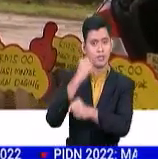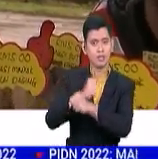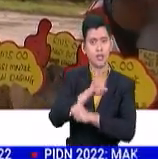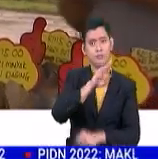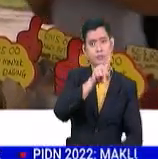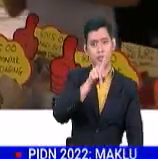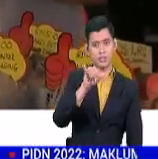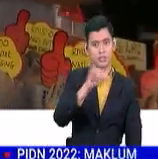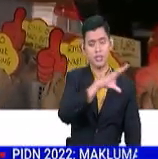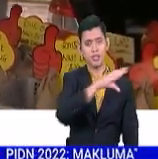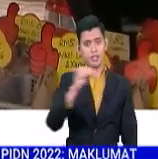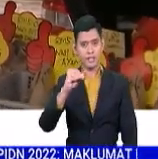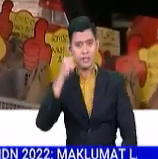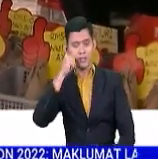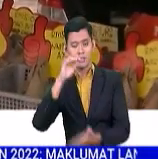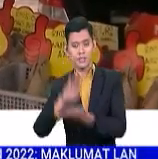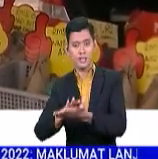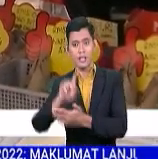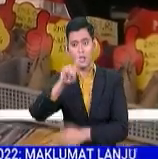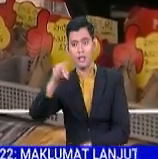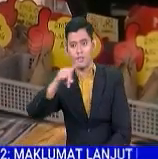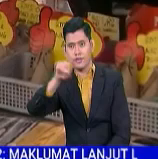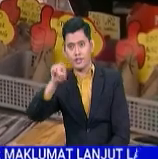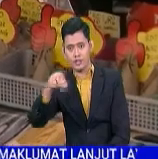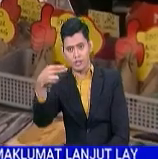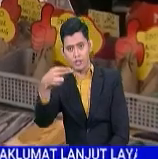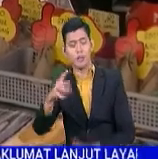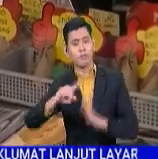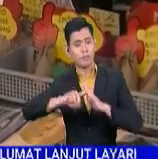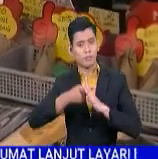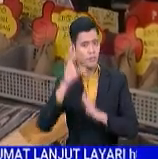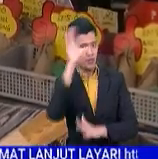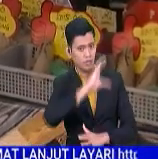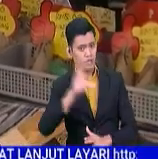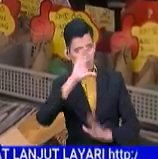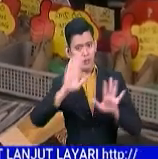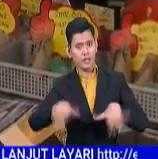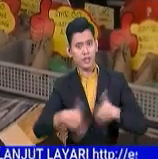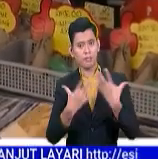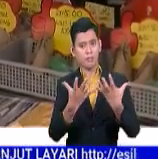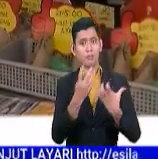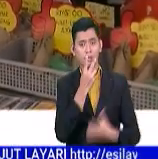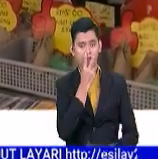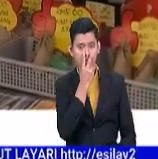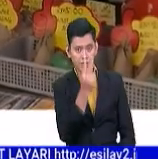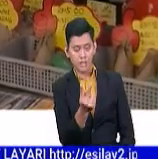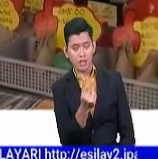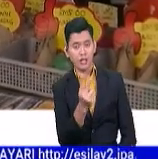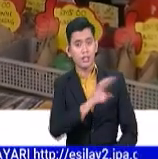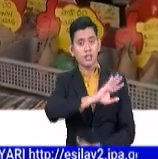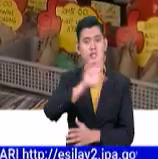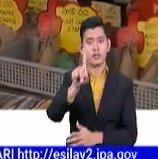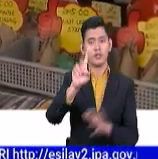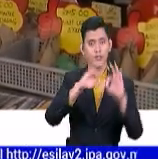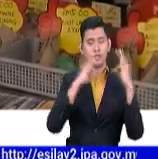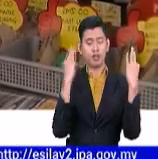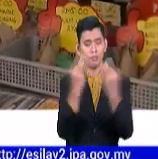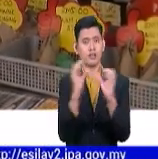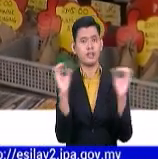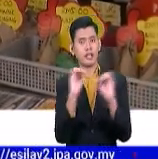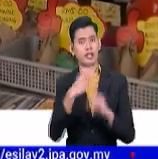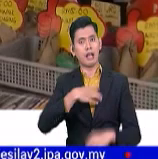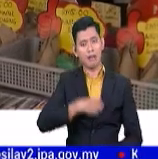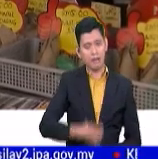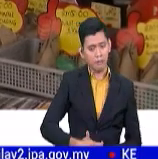dan isterinya Nurul Hafizah Zulkifli mula mencari alternatif lain bagi memastikan mereka sekeluarga tidak mengikat